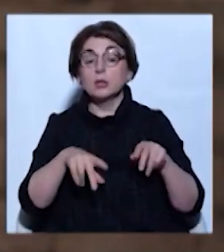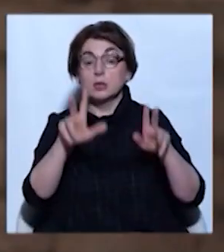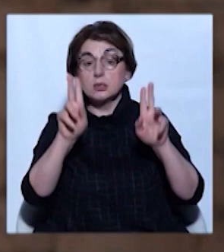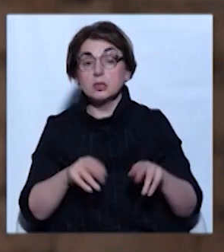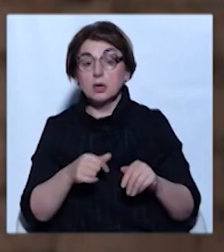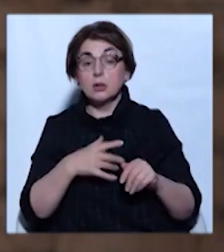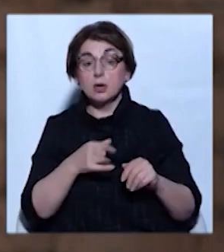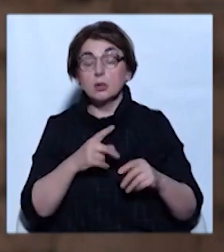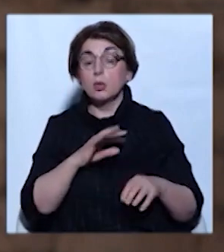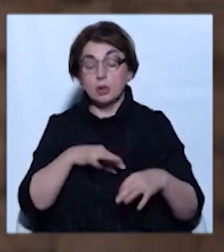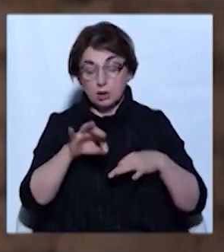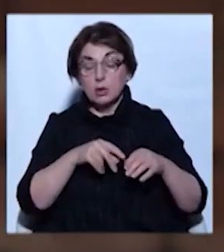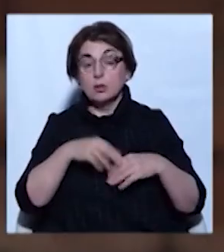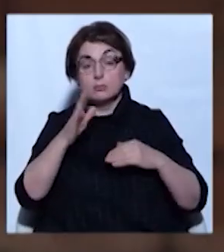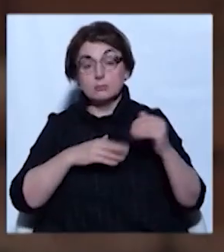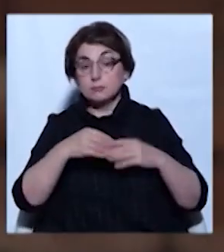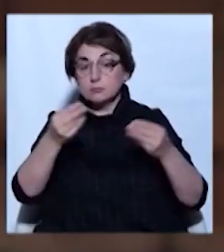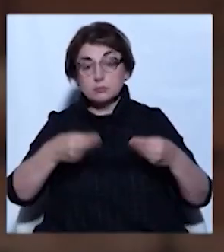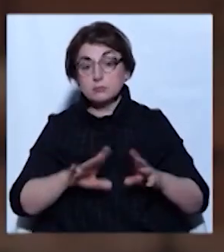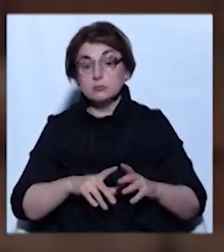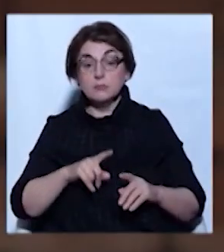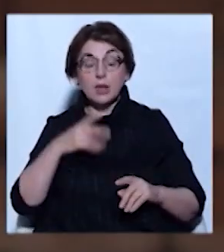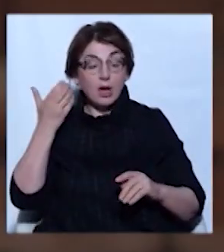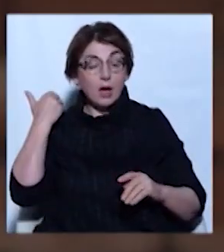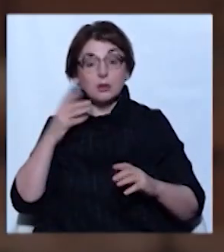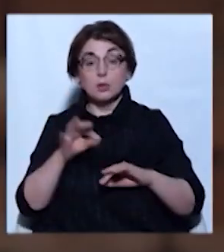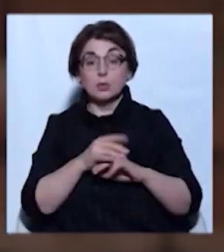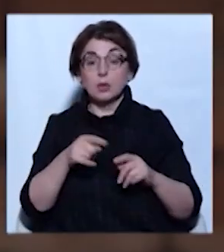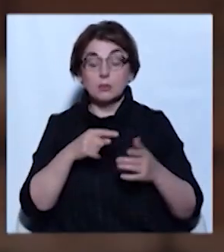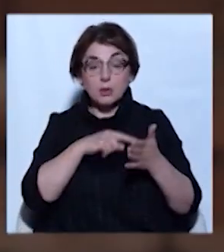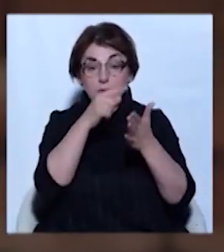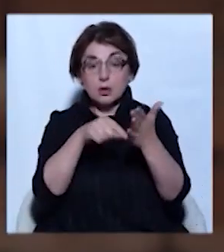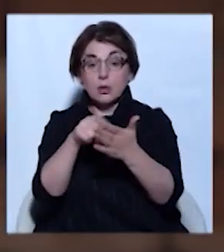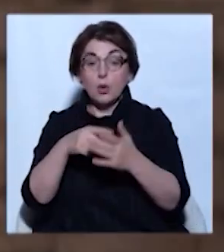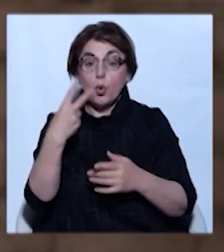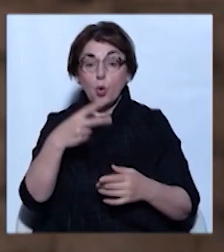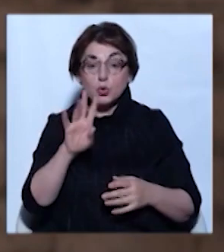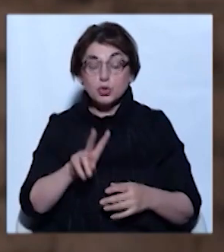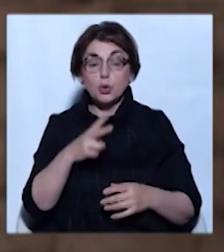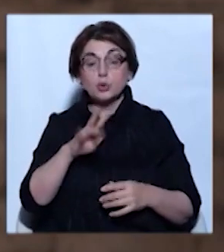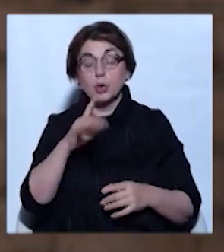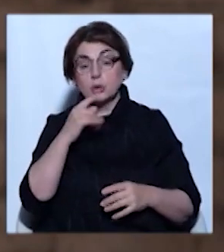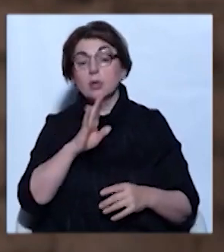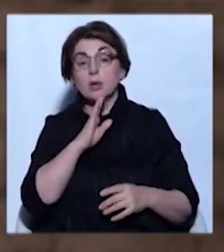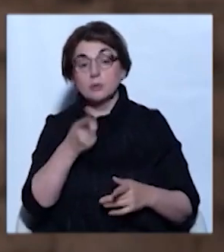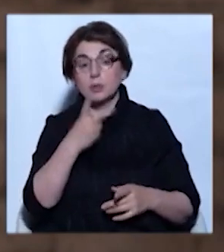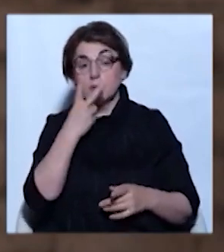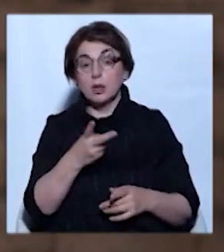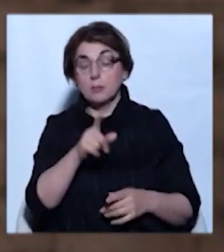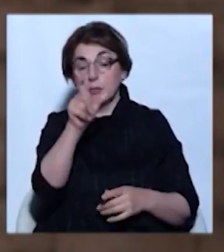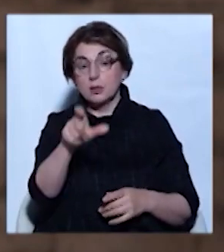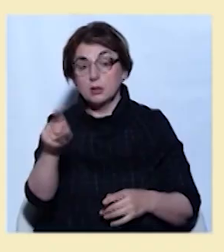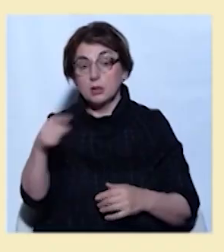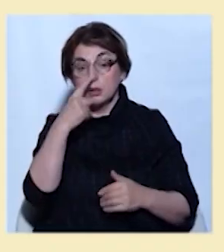20-24 տարեկան կանած շրջանում ամուսնական հետազոդությունների արդյունքում պարձվելը, որ վերջիններիս 14 տոքոս